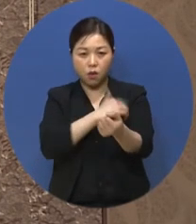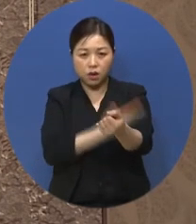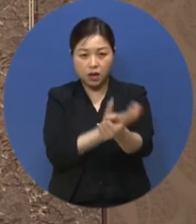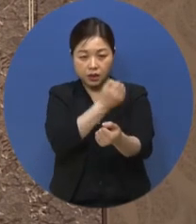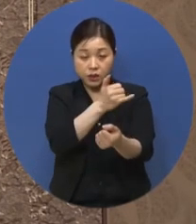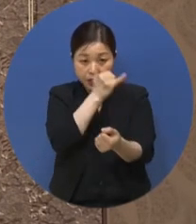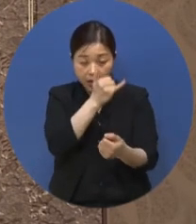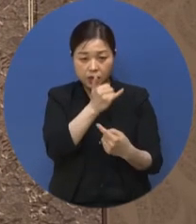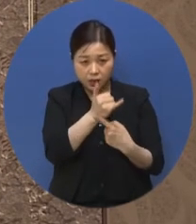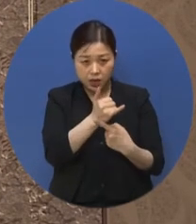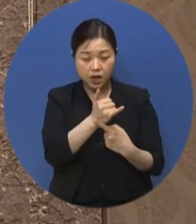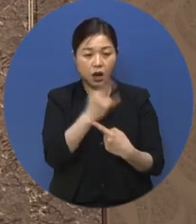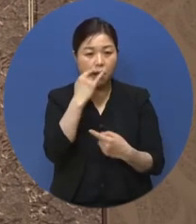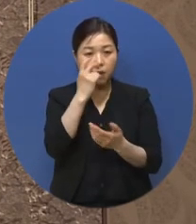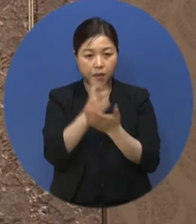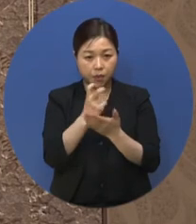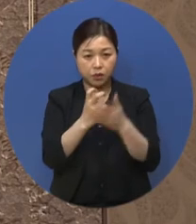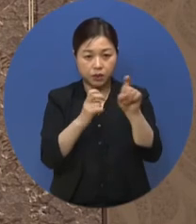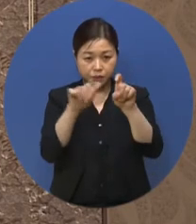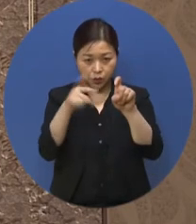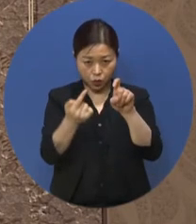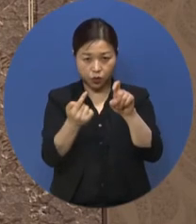10조예요. 그래서